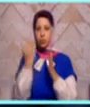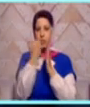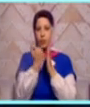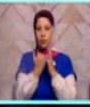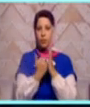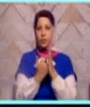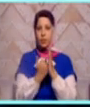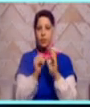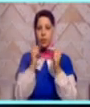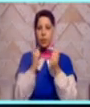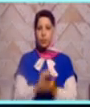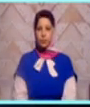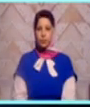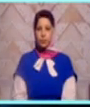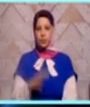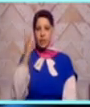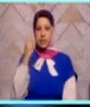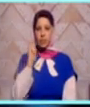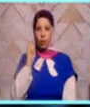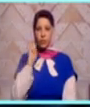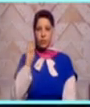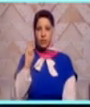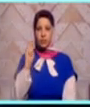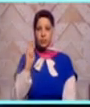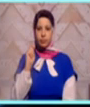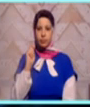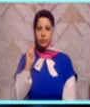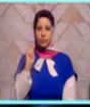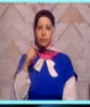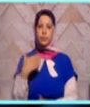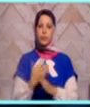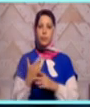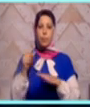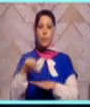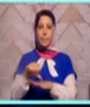بالاضافه ان هناك عدد من هذه المحافظات عشان خاطر يعني المناطق